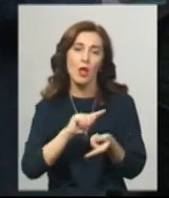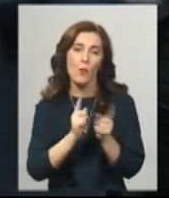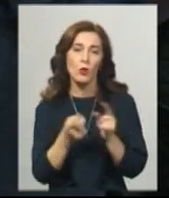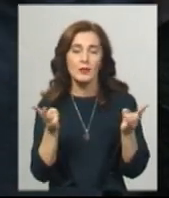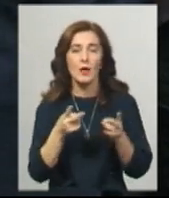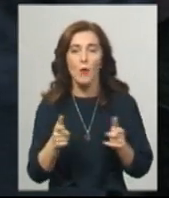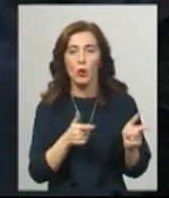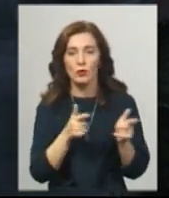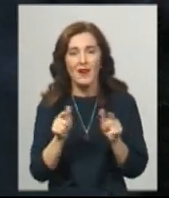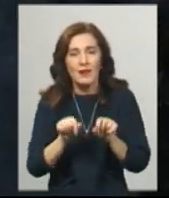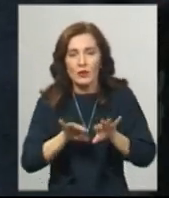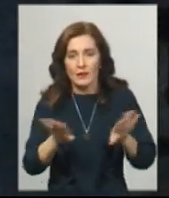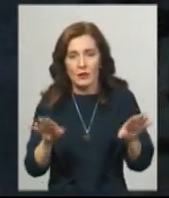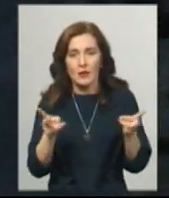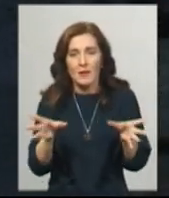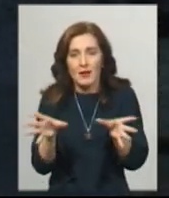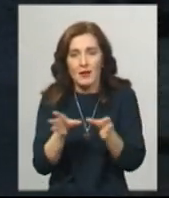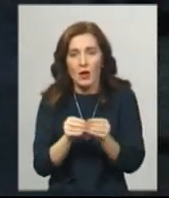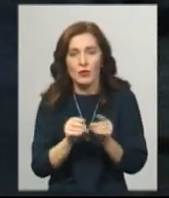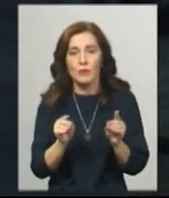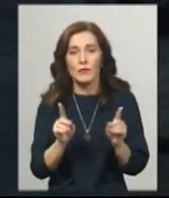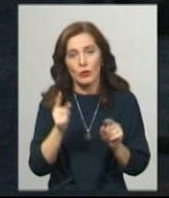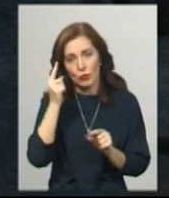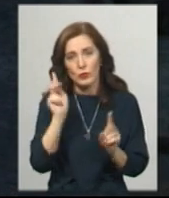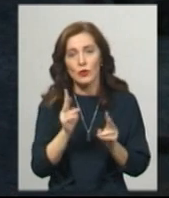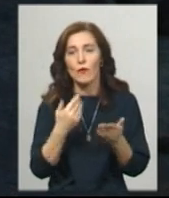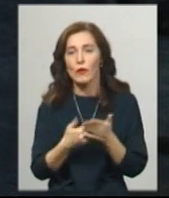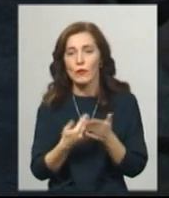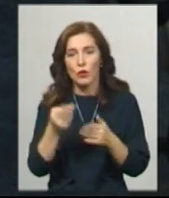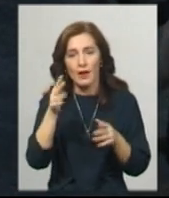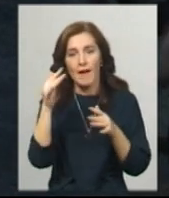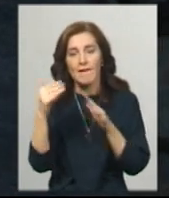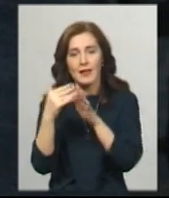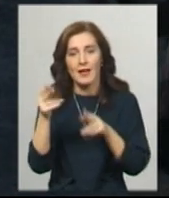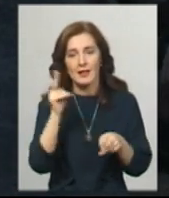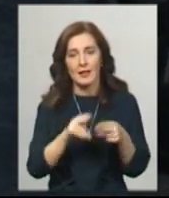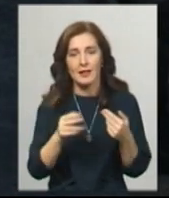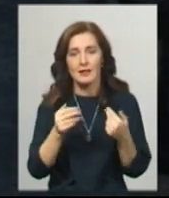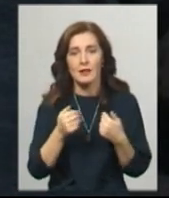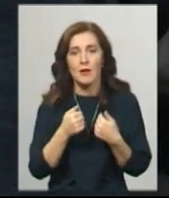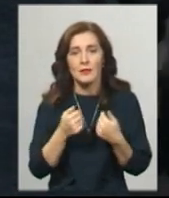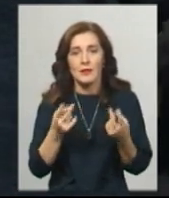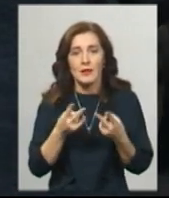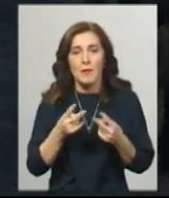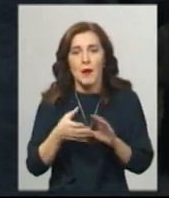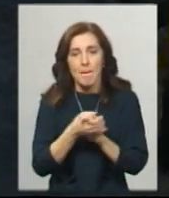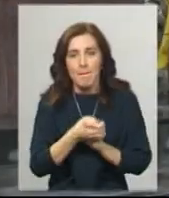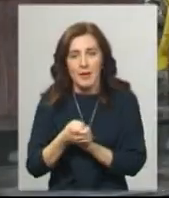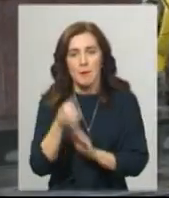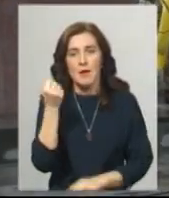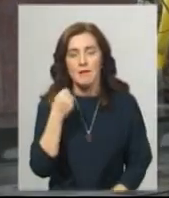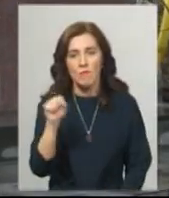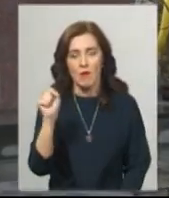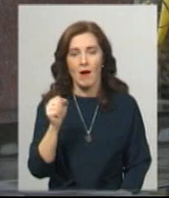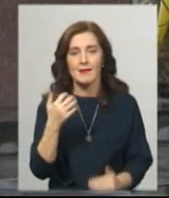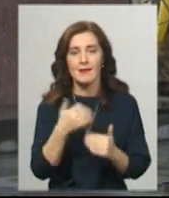не роз'єднуватися і думати про те, що війна ось-ось закінчиться. Нам не потрібно миру як такого, потрібна перемога. Серед